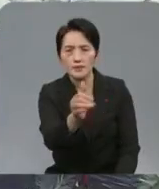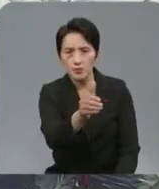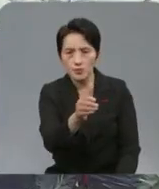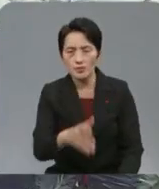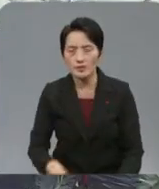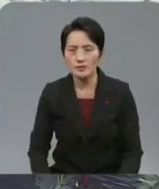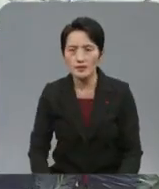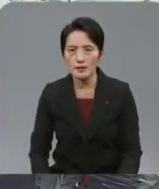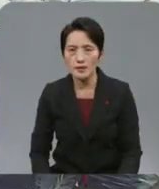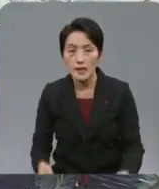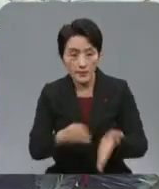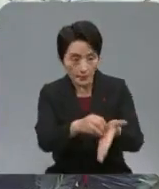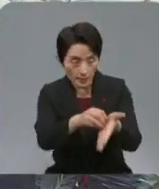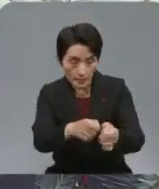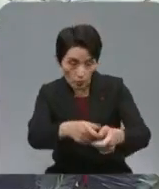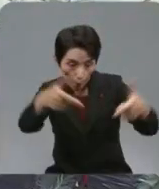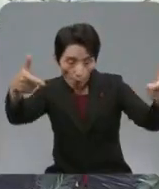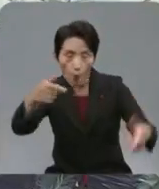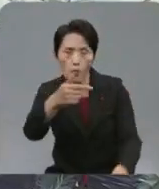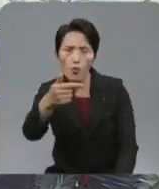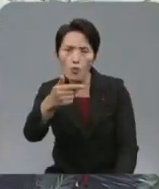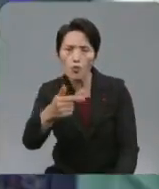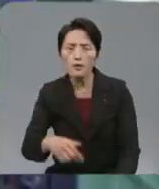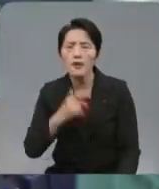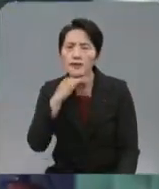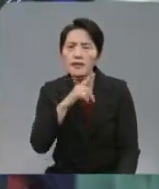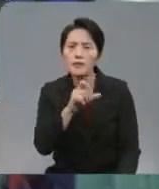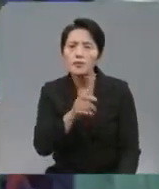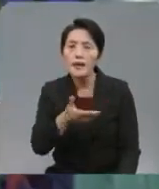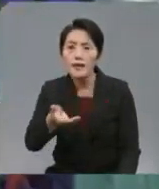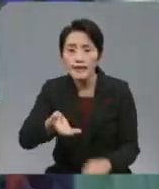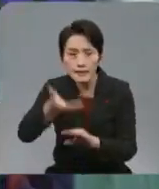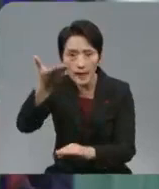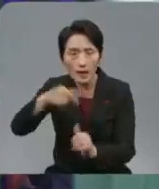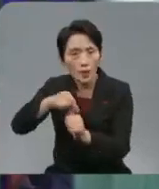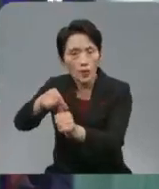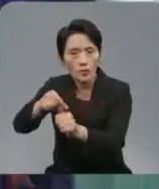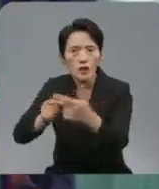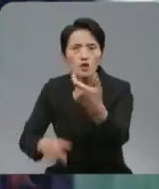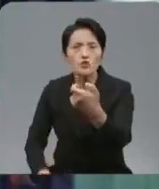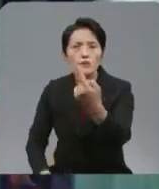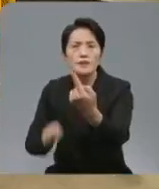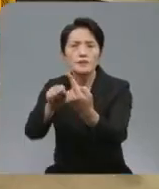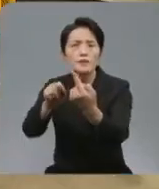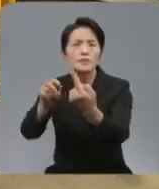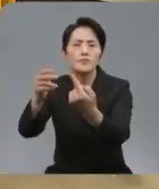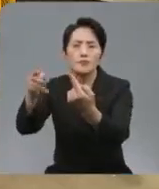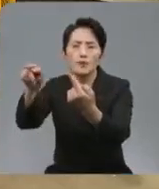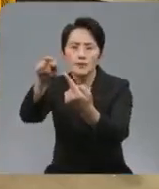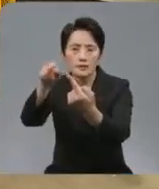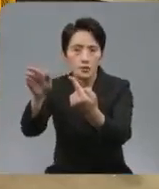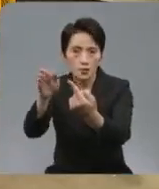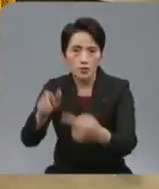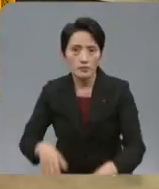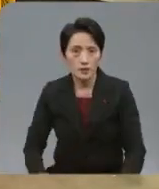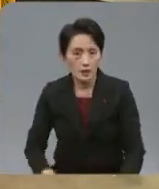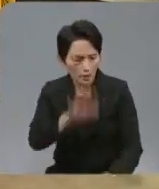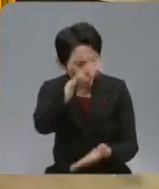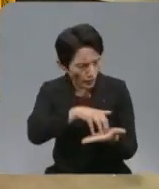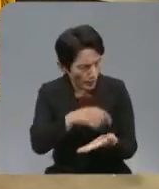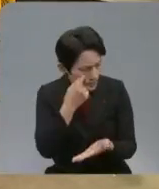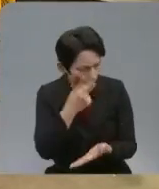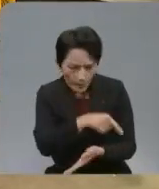mencatatkan penambahan 369.000 pekerjaan di tahun 2021 sebelum kemudian terus naik di Tahun 2022 secara